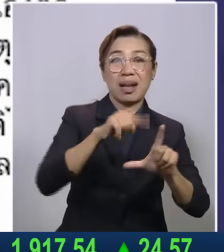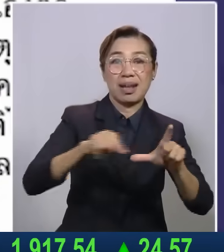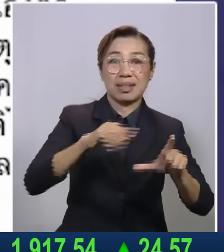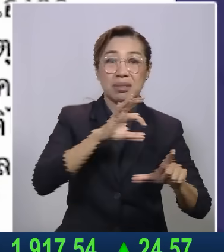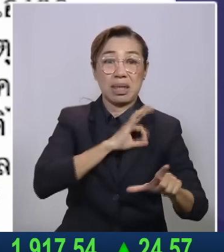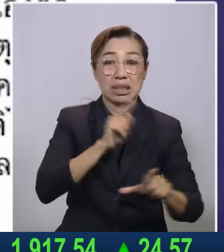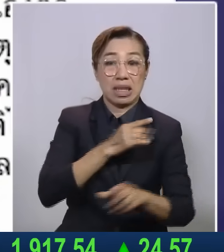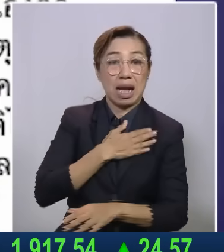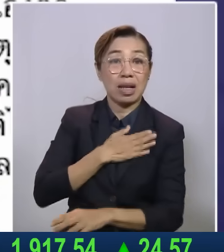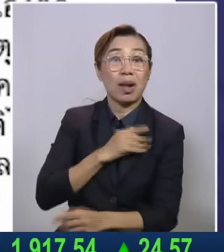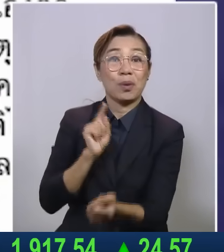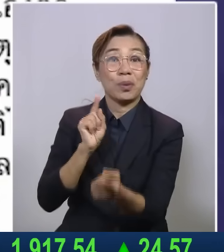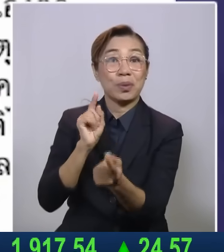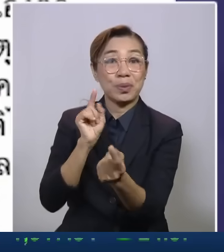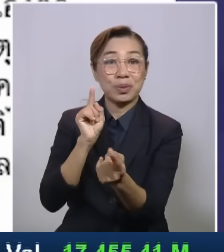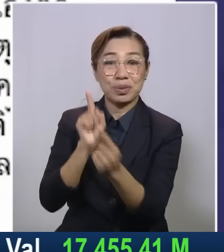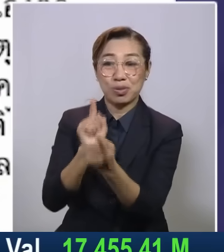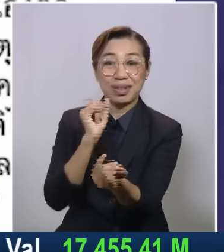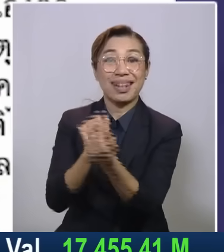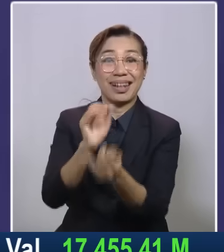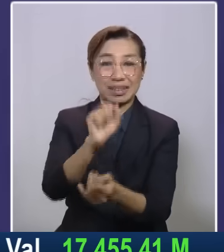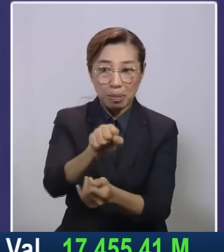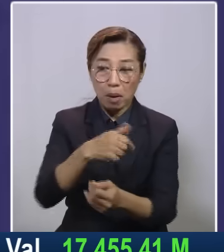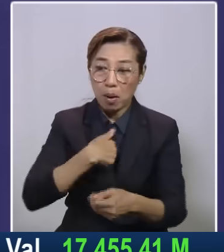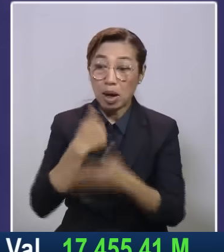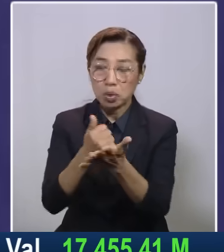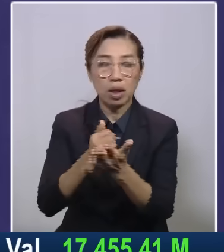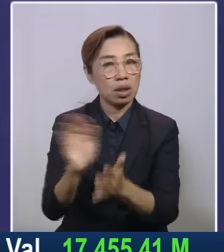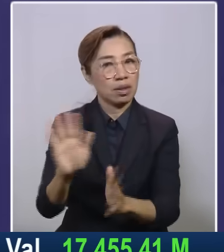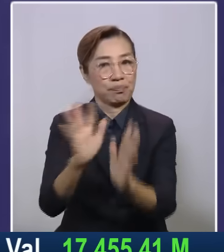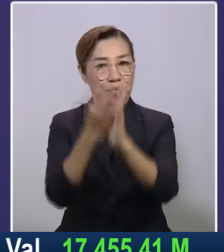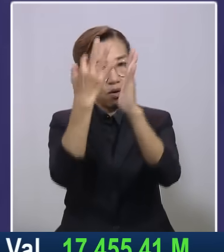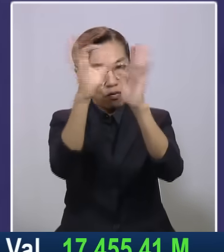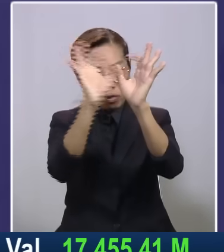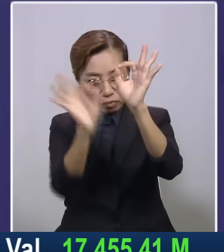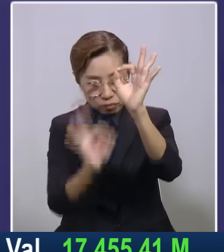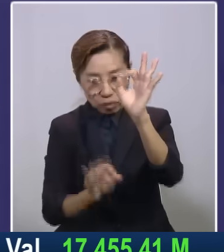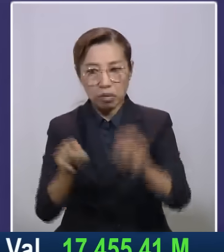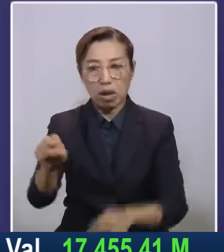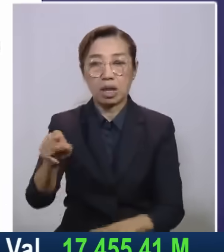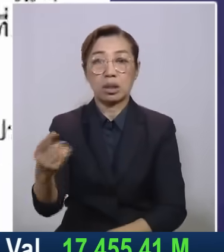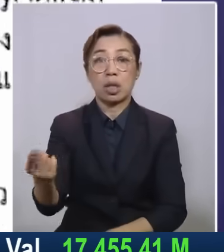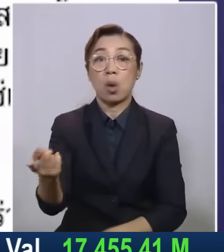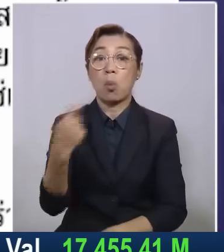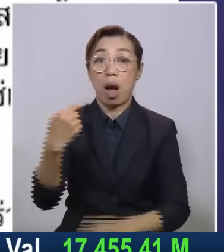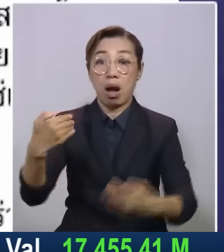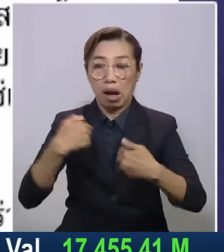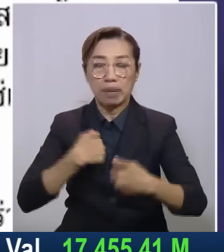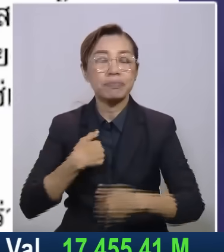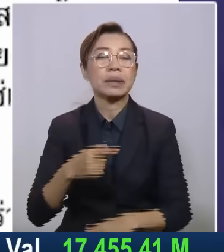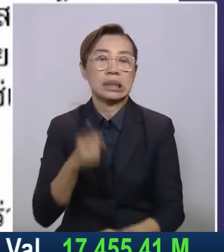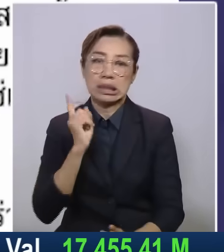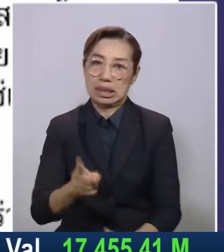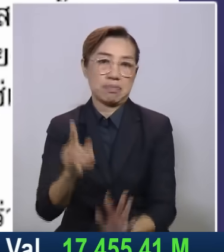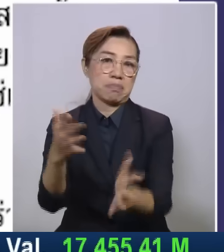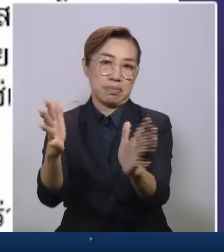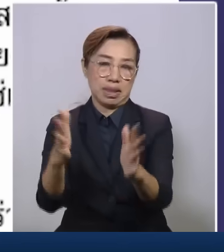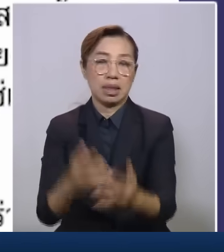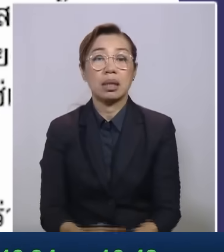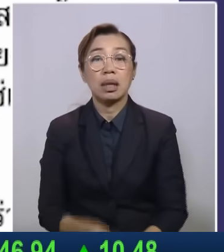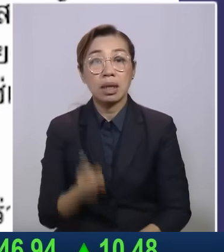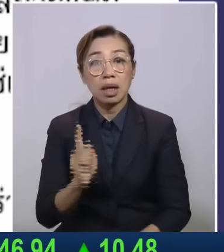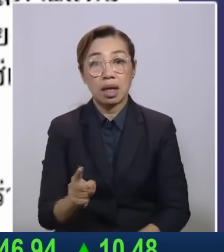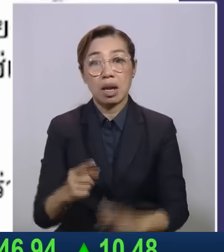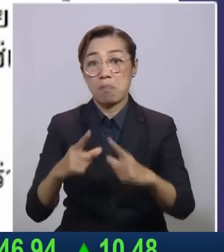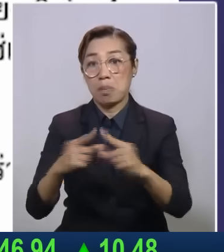ไกลนะฮะไอติมเนี่ยก็ร่ายยาวเลยคุณผู้ชมในโซเชียลนะฮะสรุปก็คือข้อกล่าวหาดังกล่าวเนี่ยไอติมบอกไม่เป็นความจริงนะแล้วก็เป็นข้อกล่าว